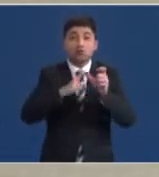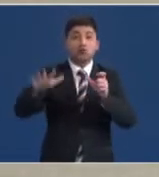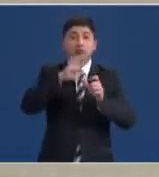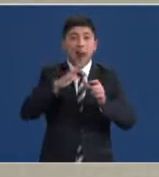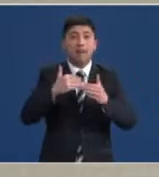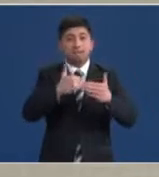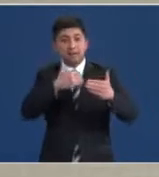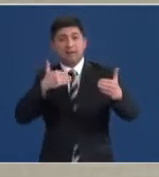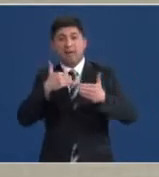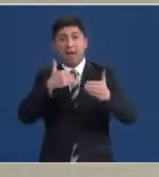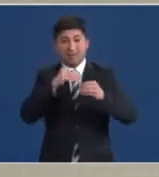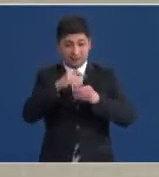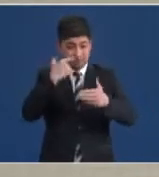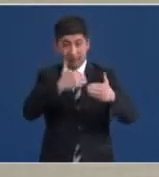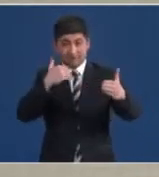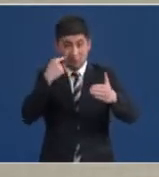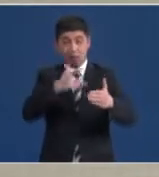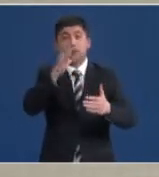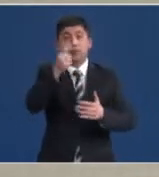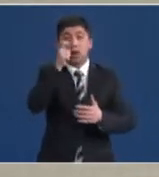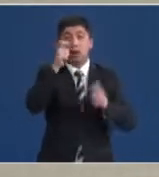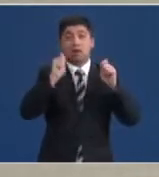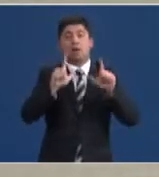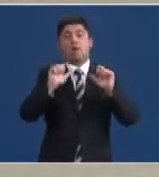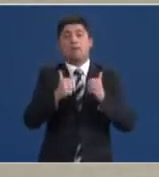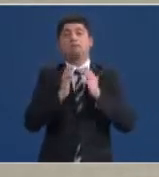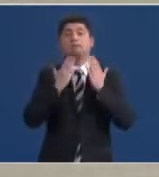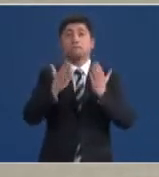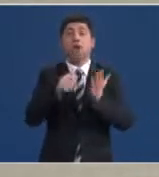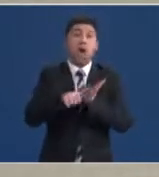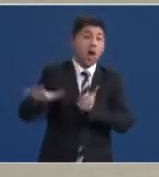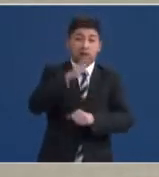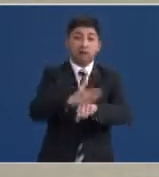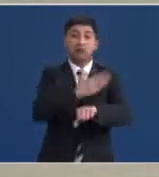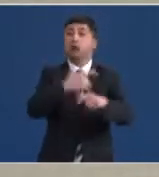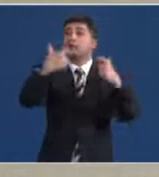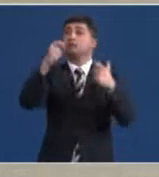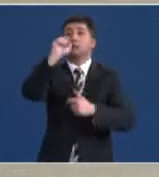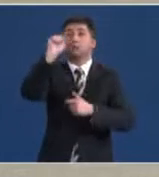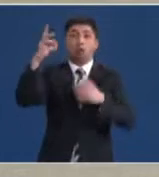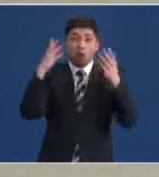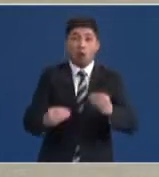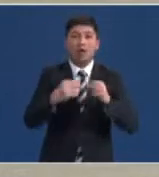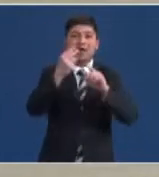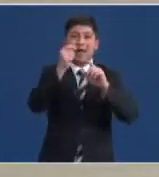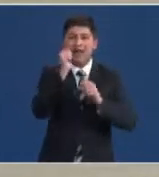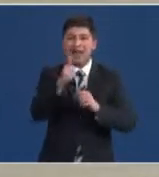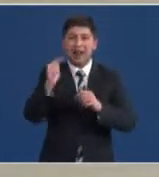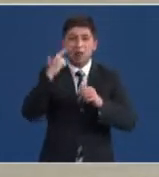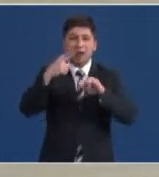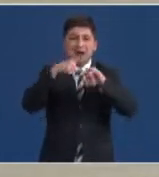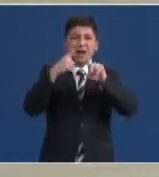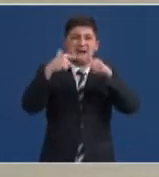sosyal mesafeye çok çok dikkat etmeliyiz her şehrimizde bulunan il hıfzısıhha